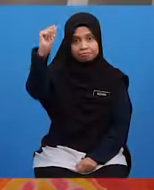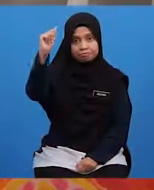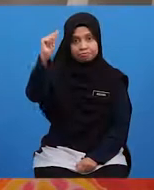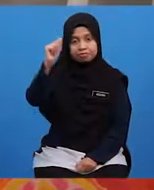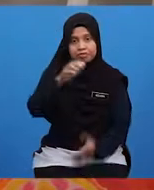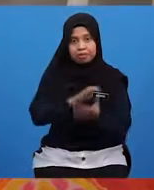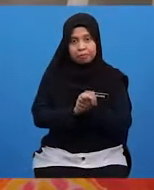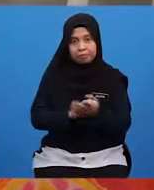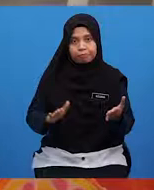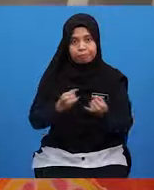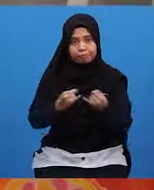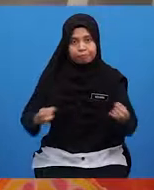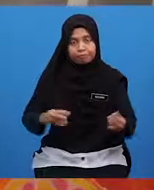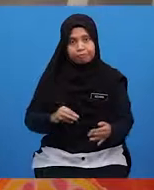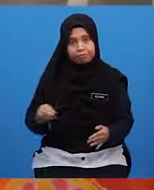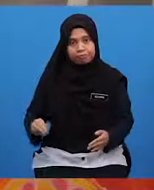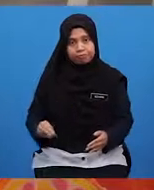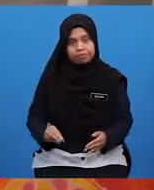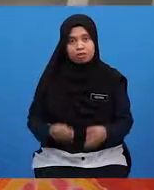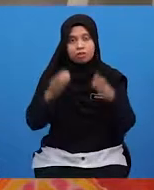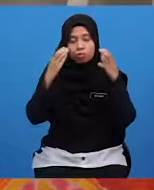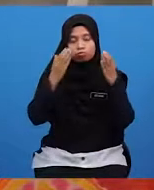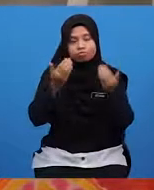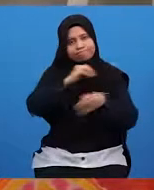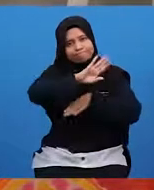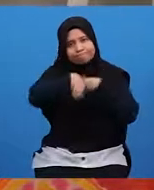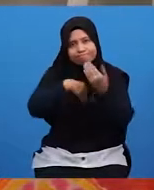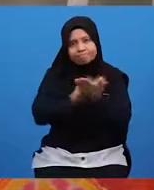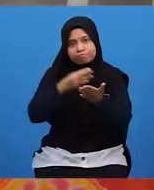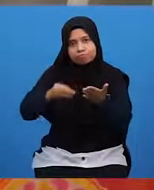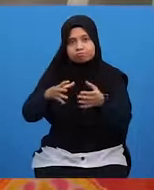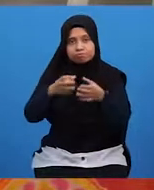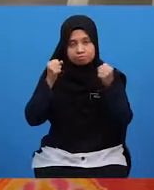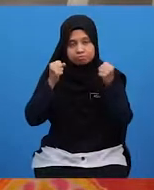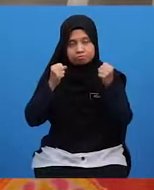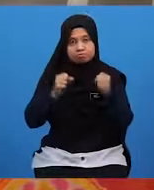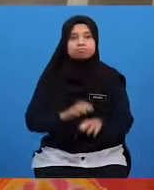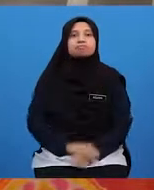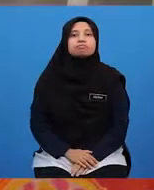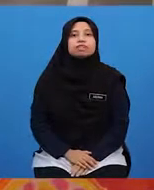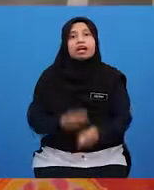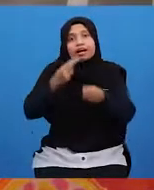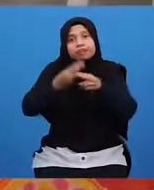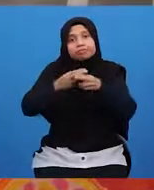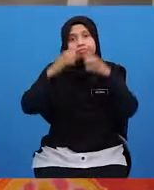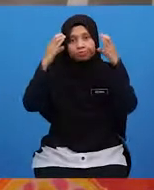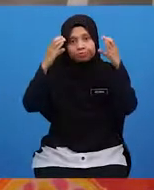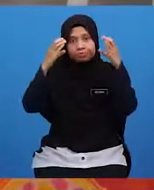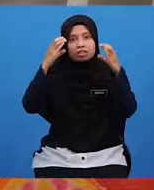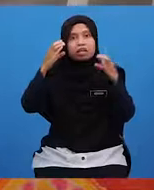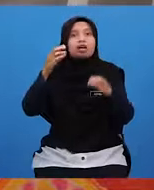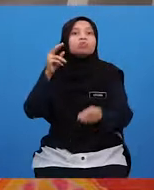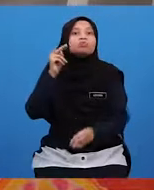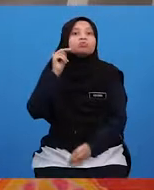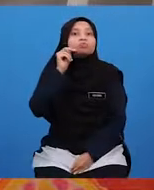Assalamualaikum dan selamat sejahtera murid-murid. Cikgu harap murid-murid semua sihat dan sentiasa bersemangat. Nama cikgu Nur Afifah